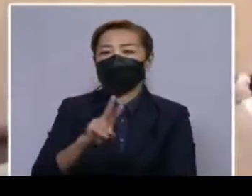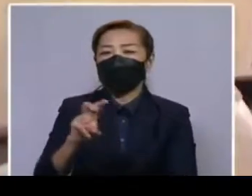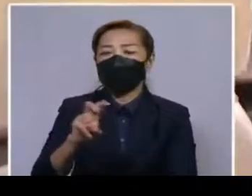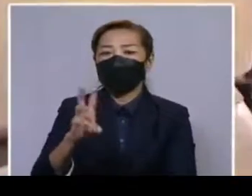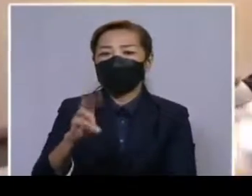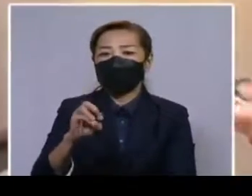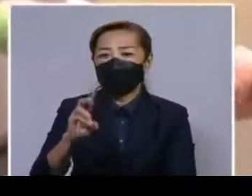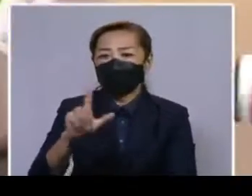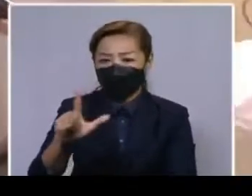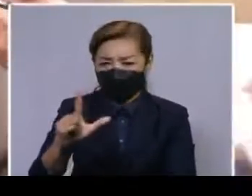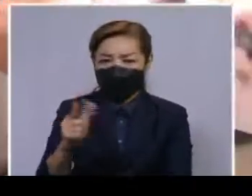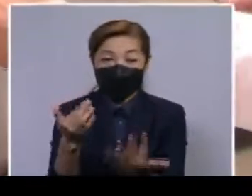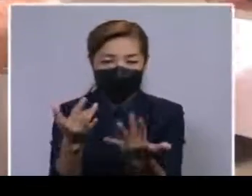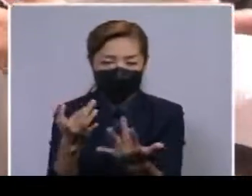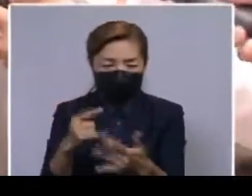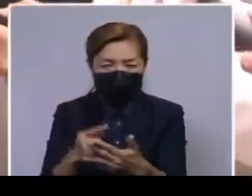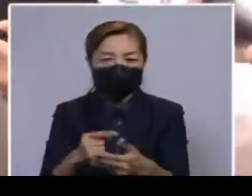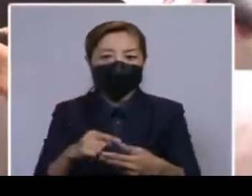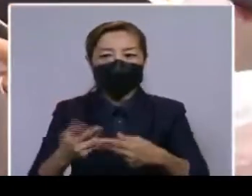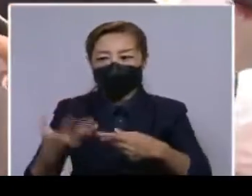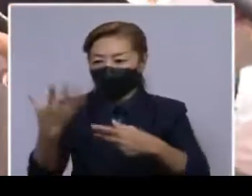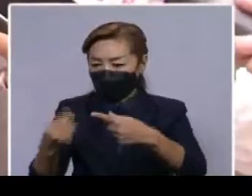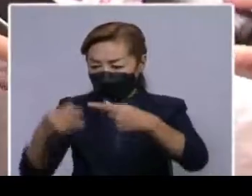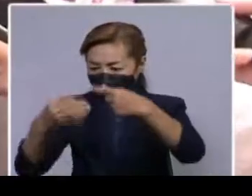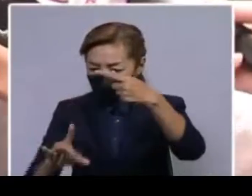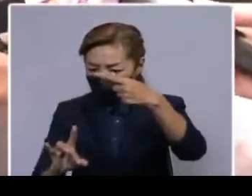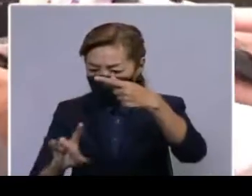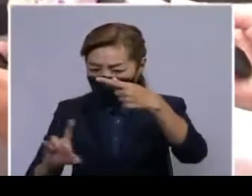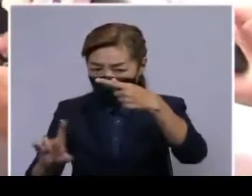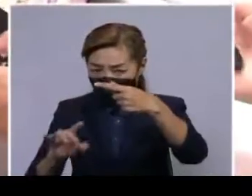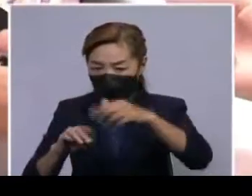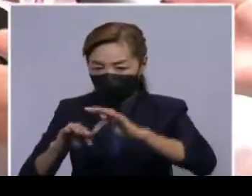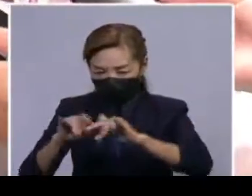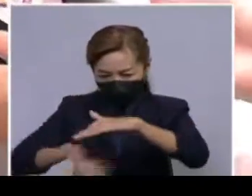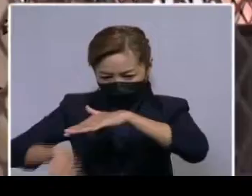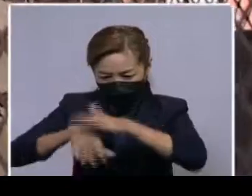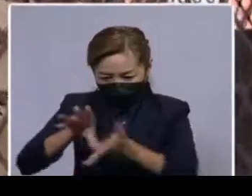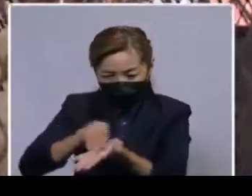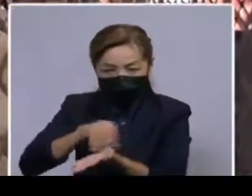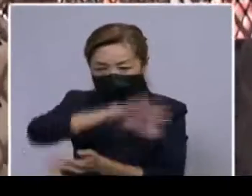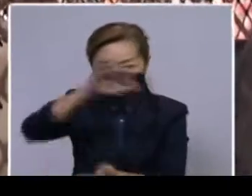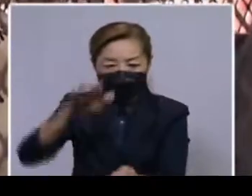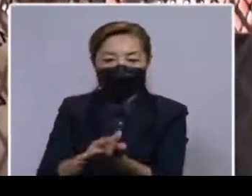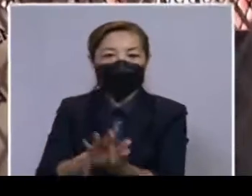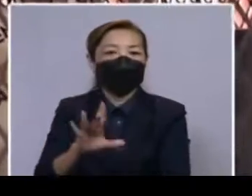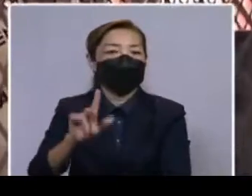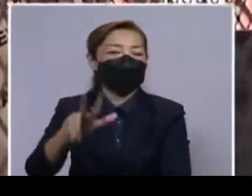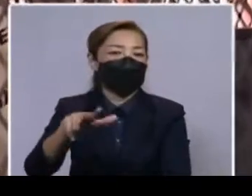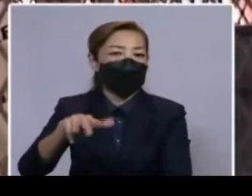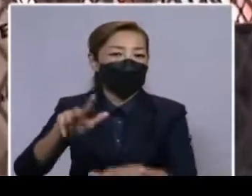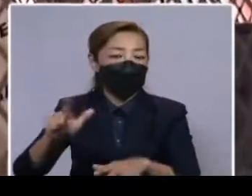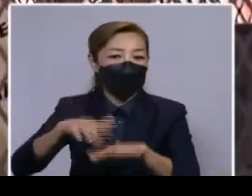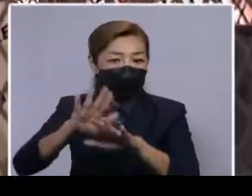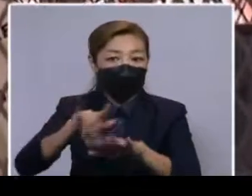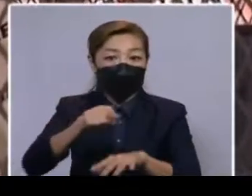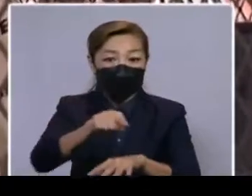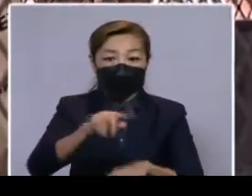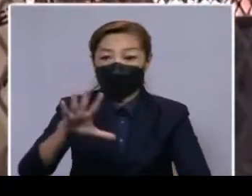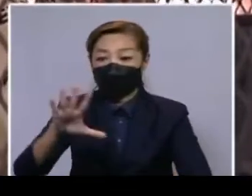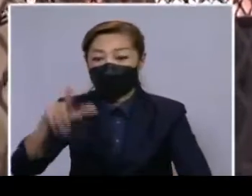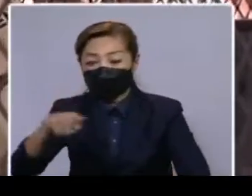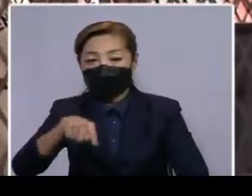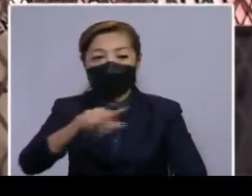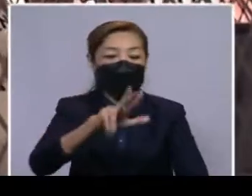กลั่นกรองเพื่อเสนอยึดอายัดอีก 800รายการมูลค่ากว่า3,000ล้านบาทรวม 8,500 60